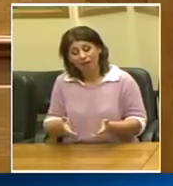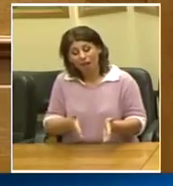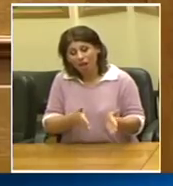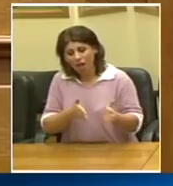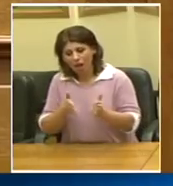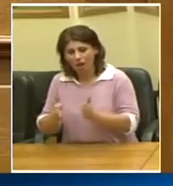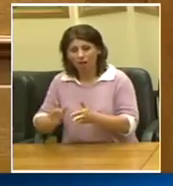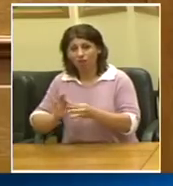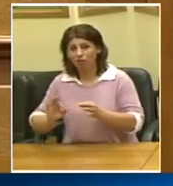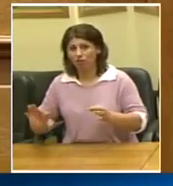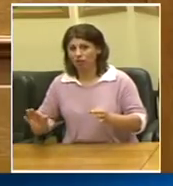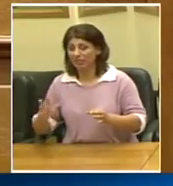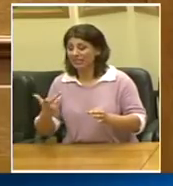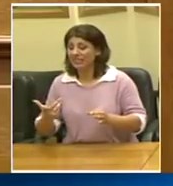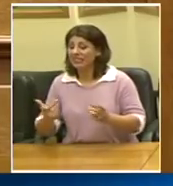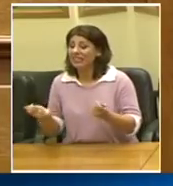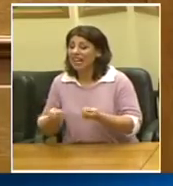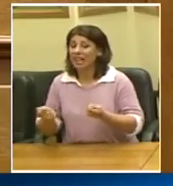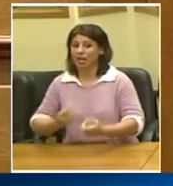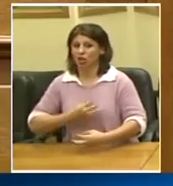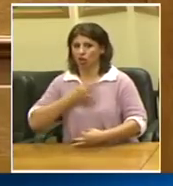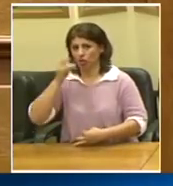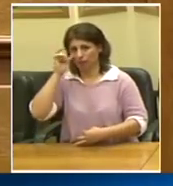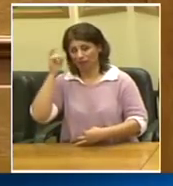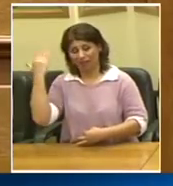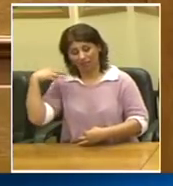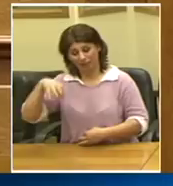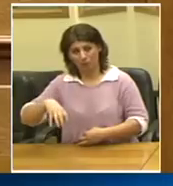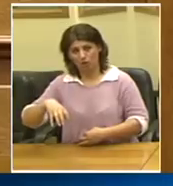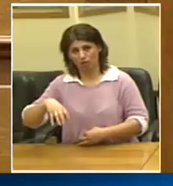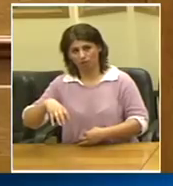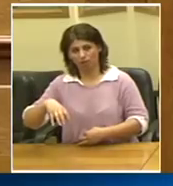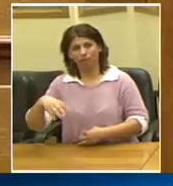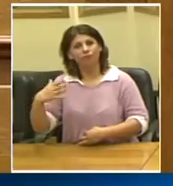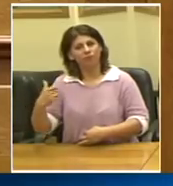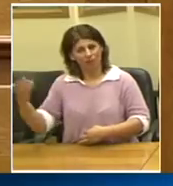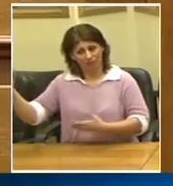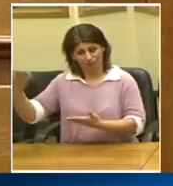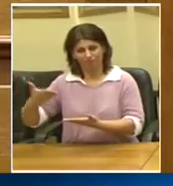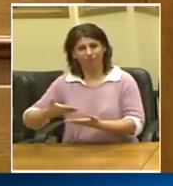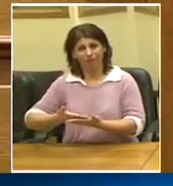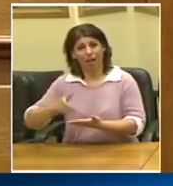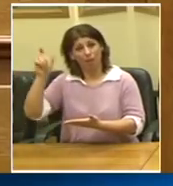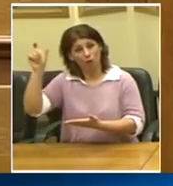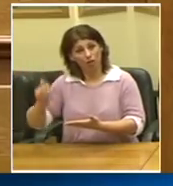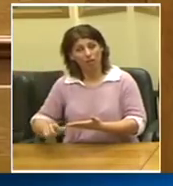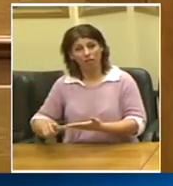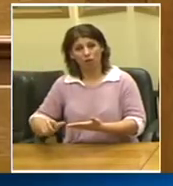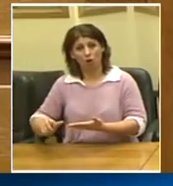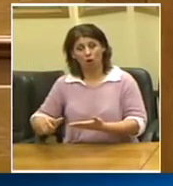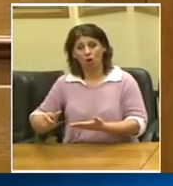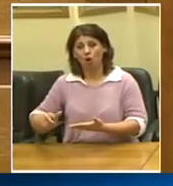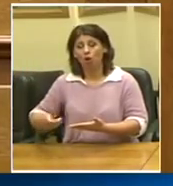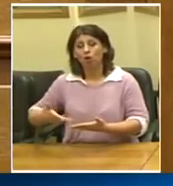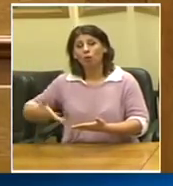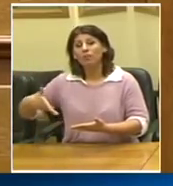για τις αποδόσεις του κυρίου Σαμαρά εκείνη την περίοδο. Έχει έρθει από τον ίδιο τον Κωνσταντίνο Μητσοτάκη.